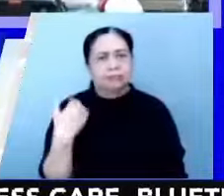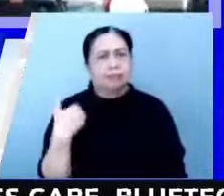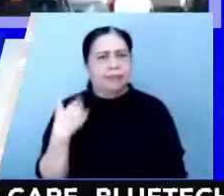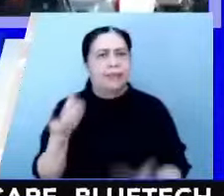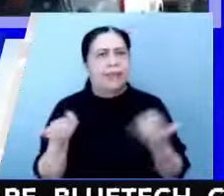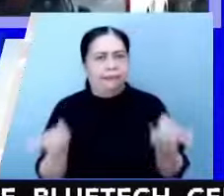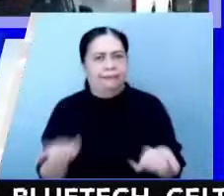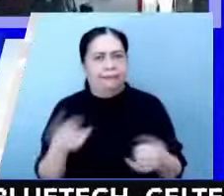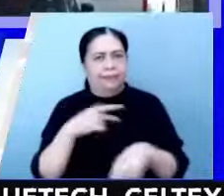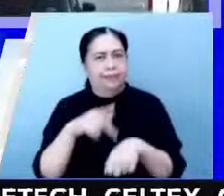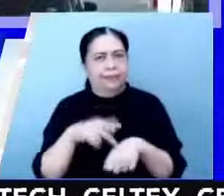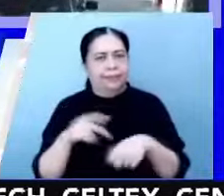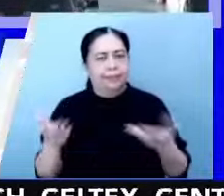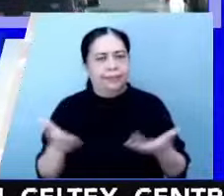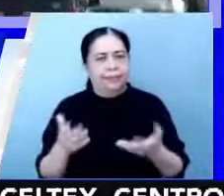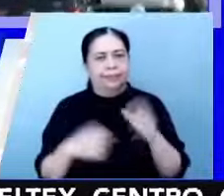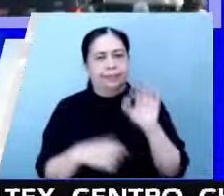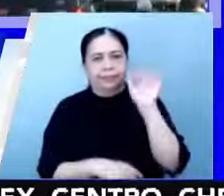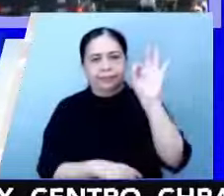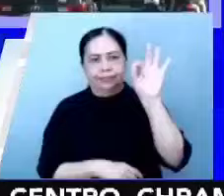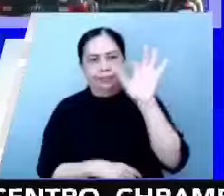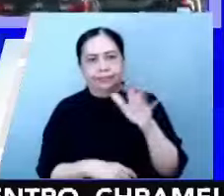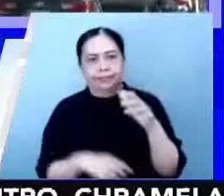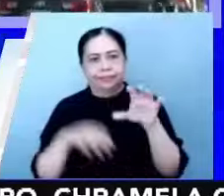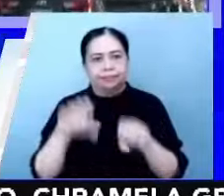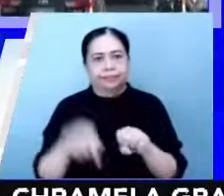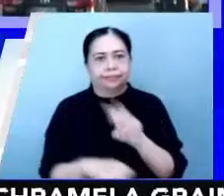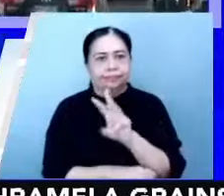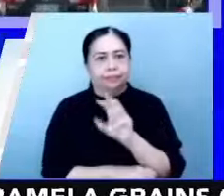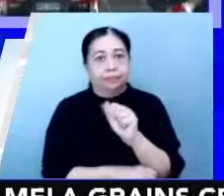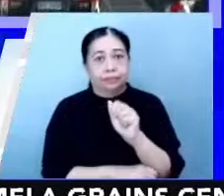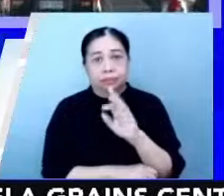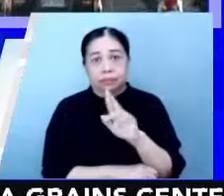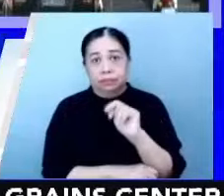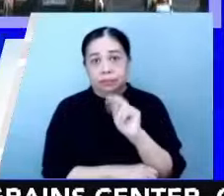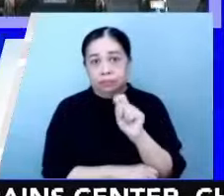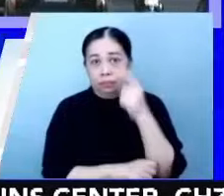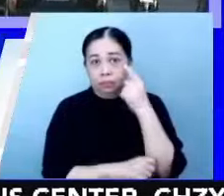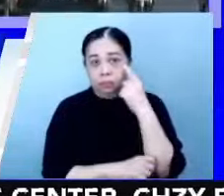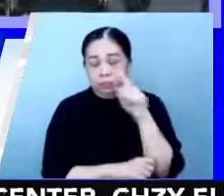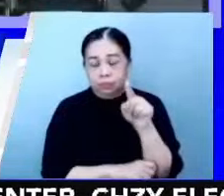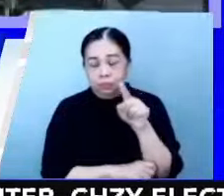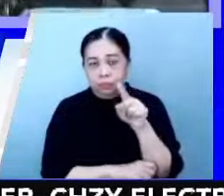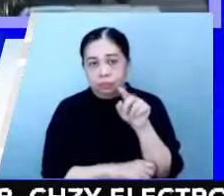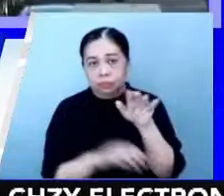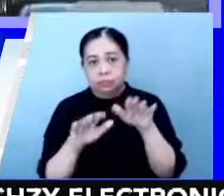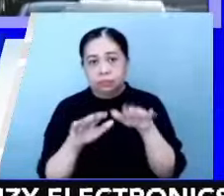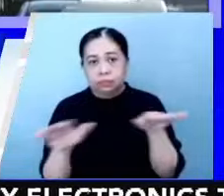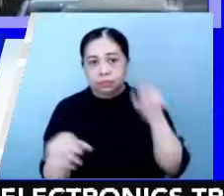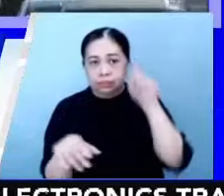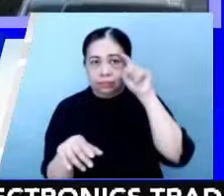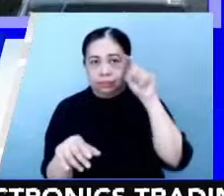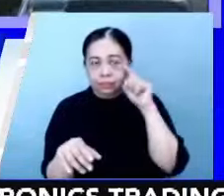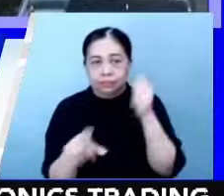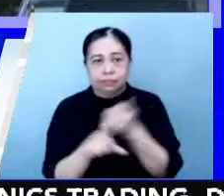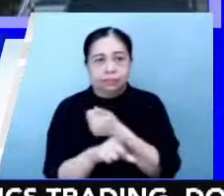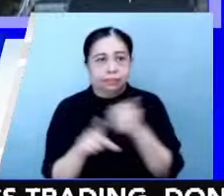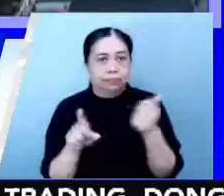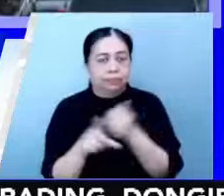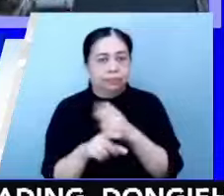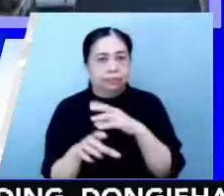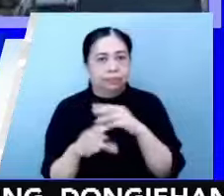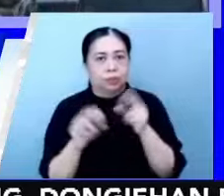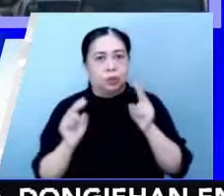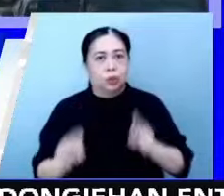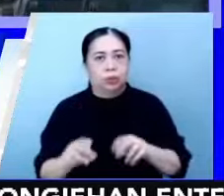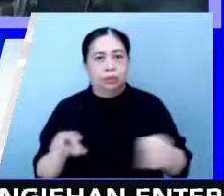ang pastor. May mga arrest warrant kay Kibuloy para sa mga kasong child and sexual abuse at qualified human trafficking. Dati